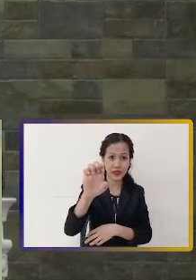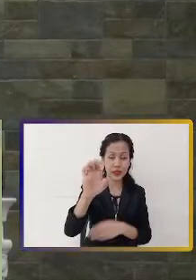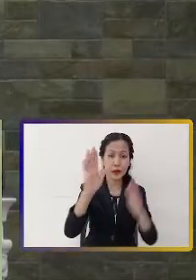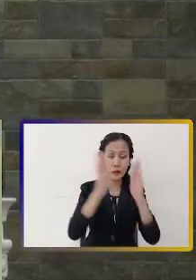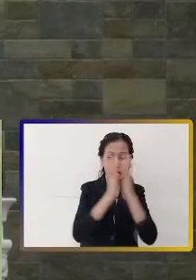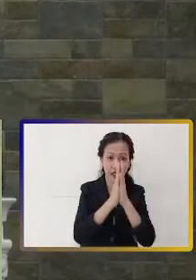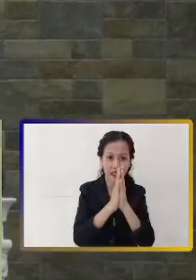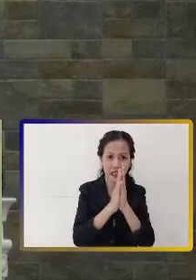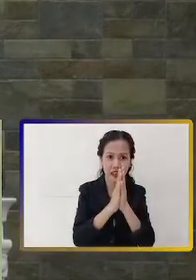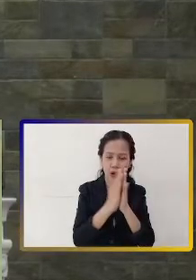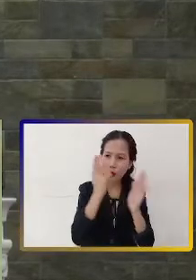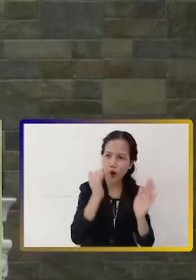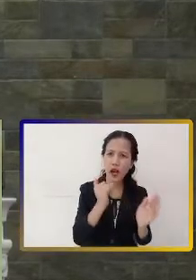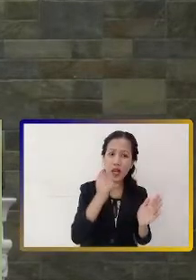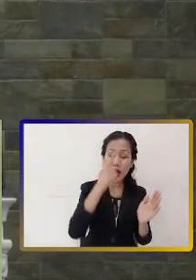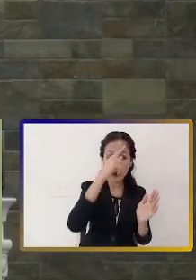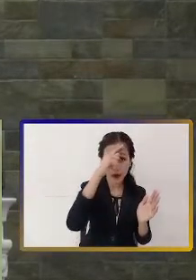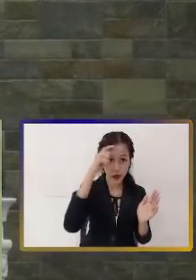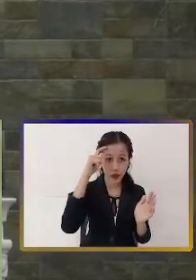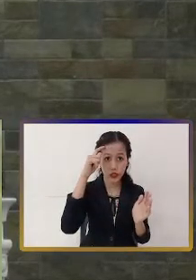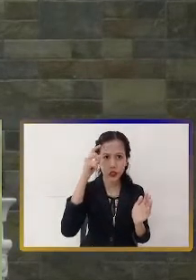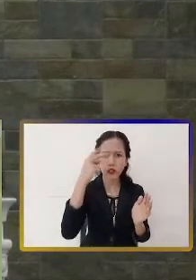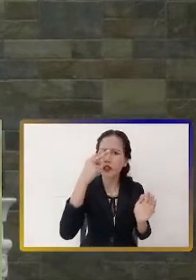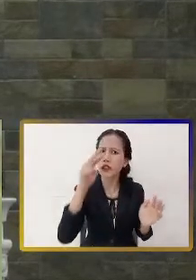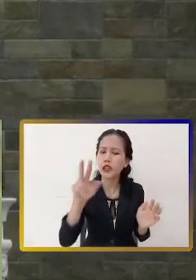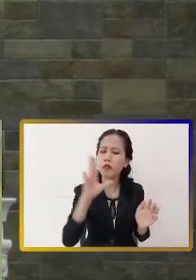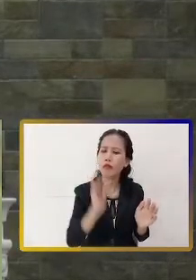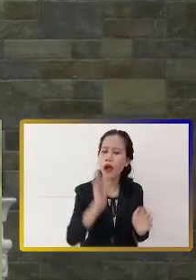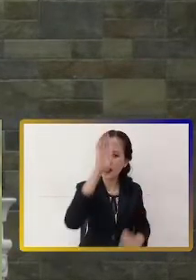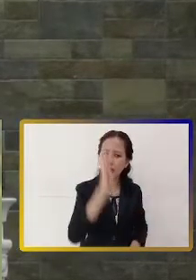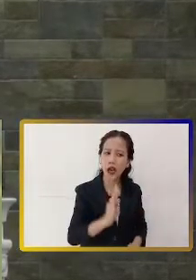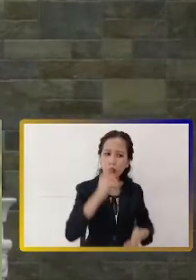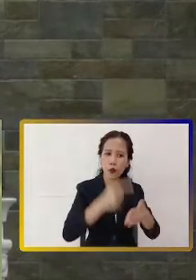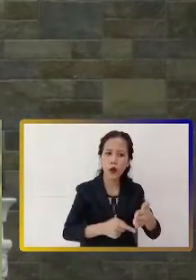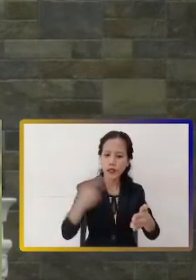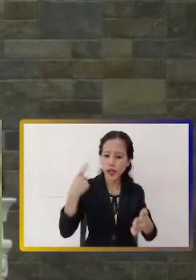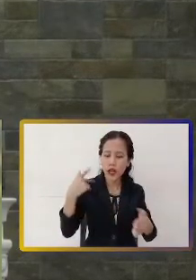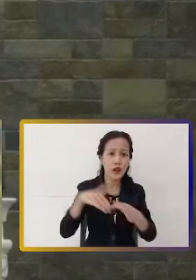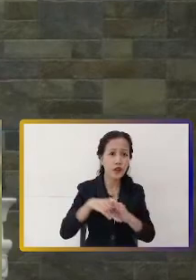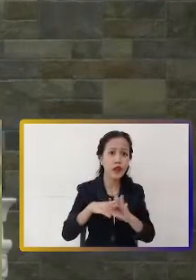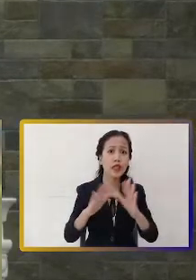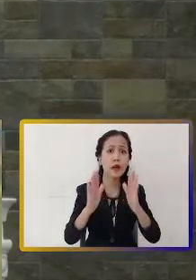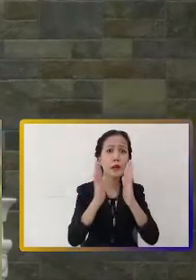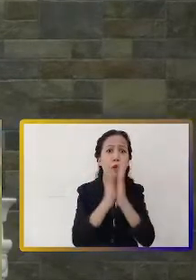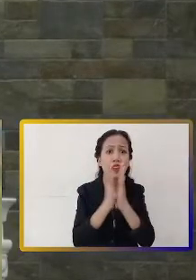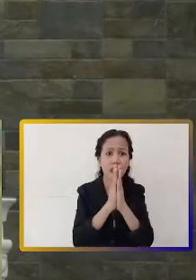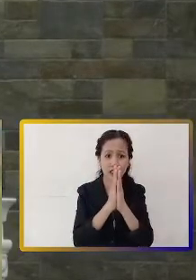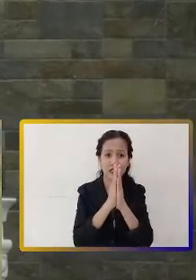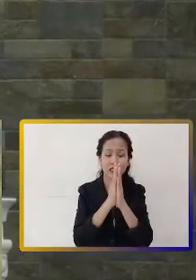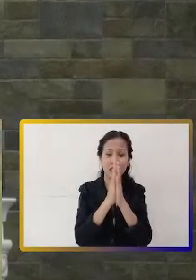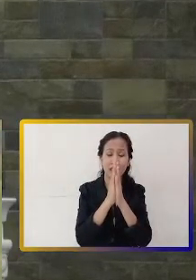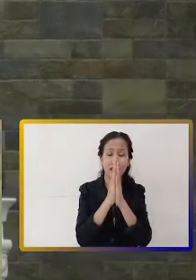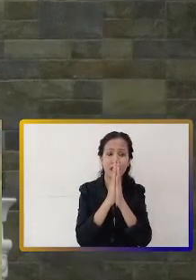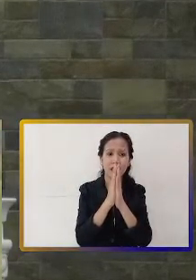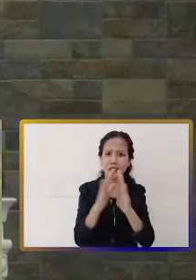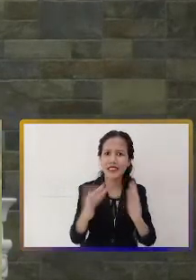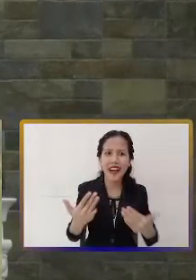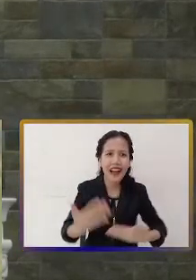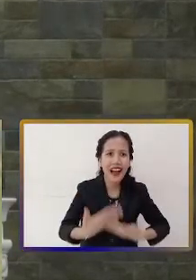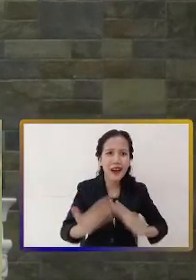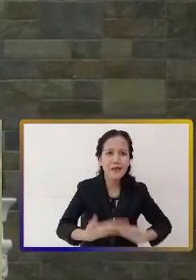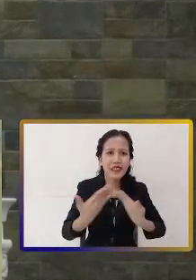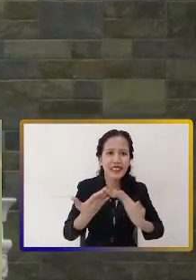ano yung content ng prayer ni Solomon. At nakita ng Panginoon yung content. At ang sabi ng Biblia, natuwa ang